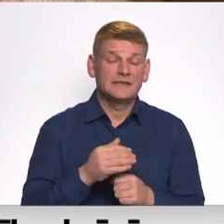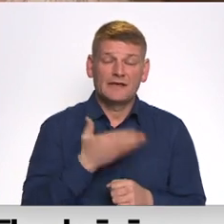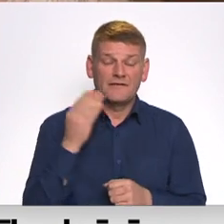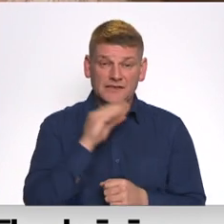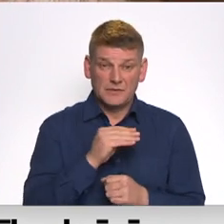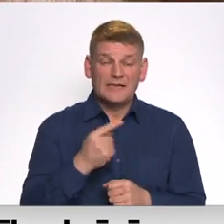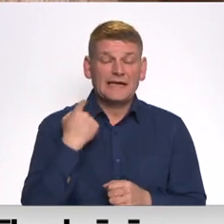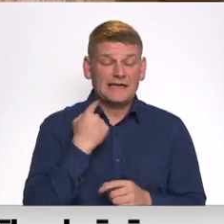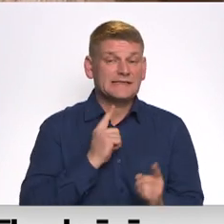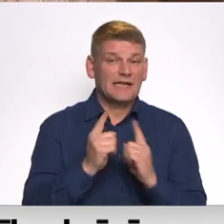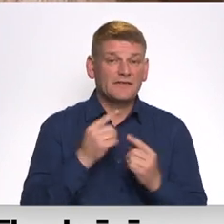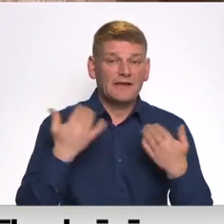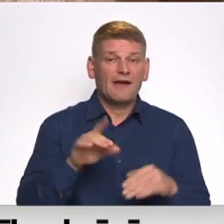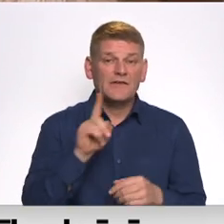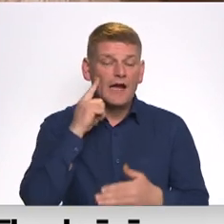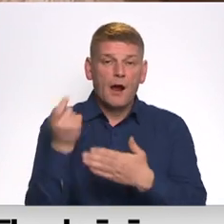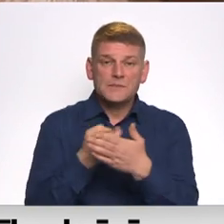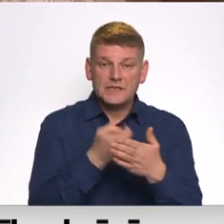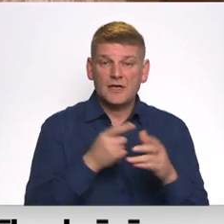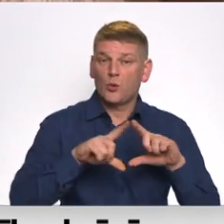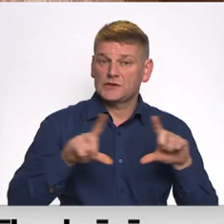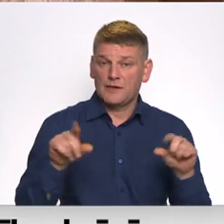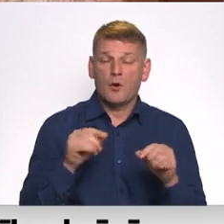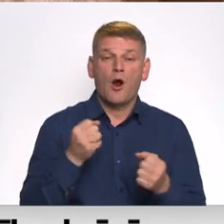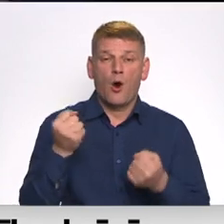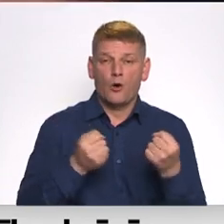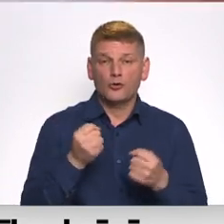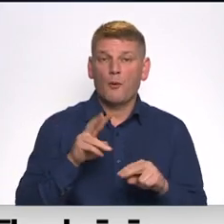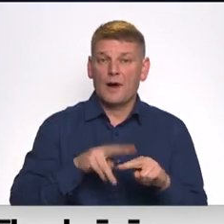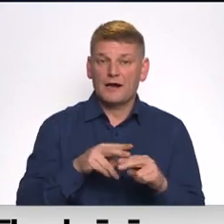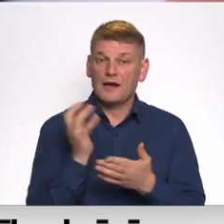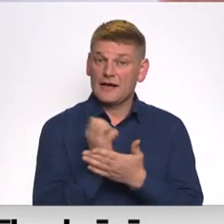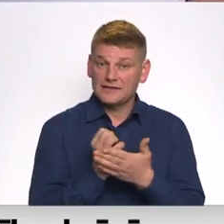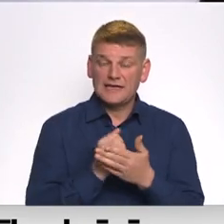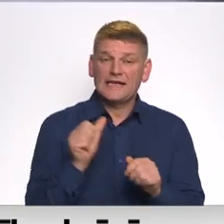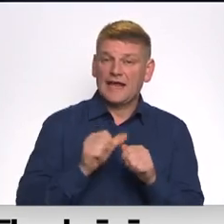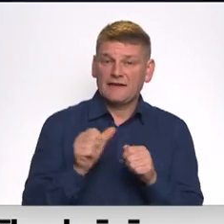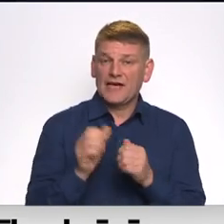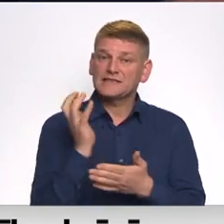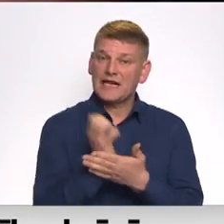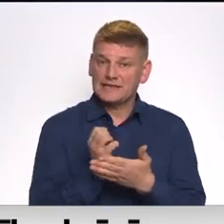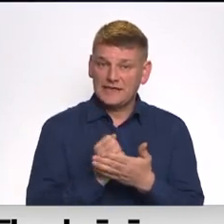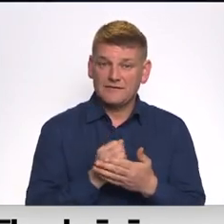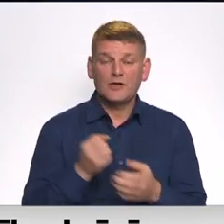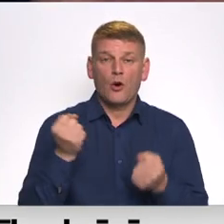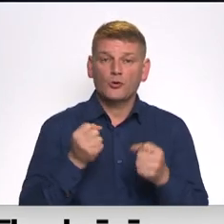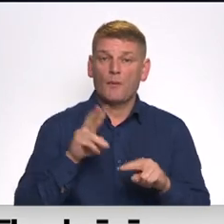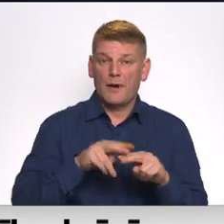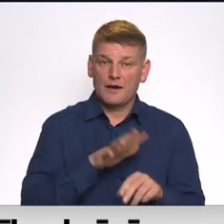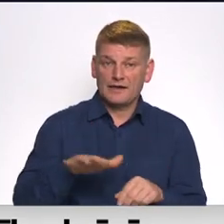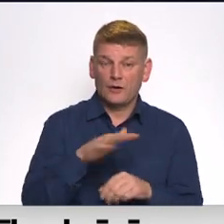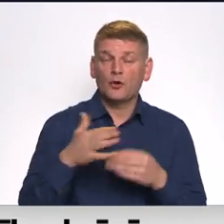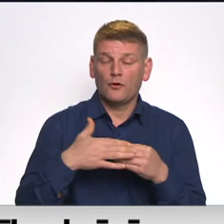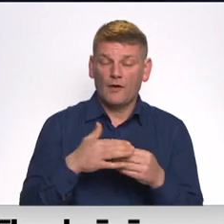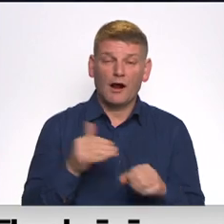Rīgas satiksme jau ir apzinājusi uzņēmuma autoparka rezerves, degvielas rezerves, autoparkiem tuvākās